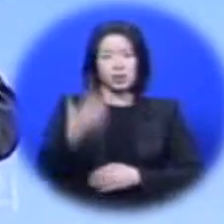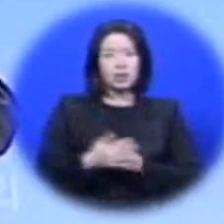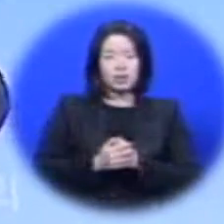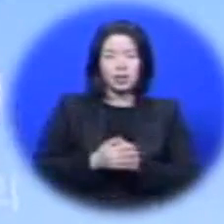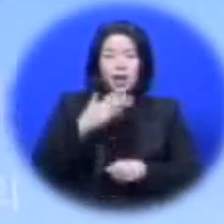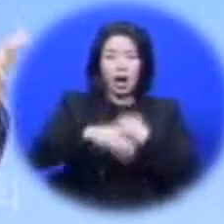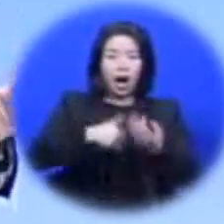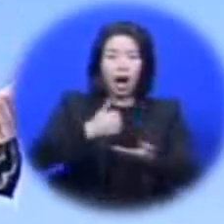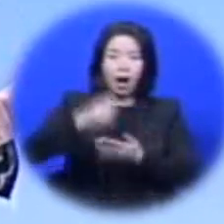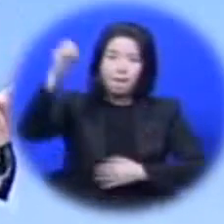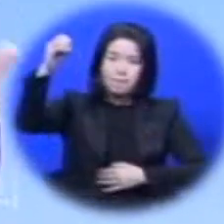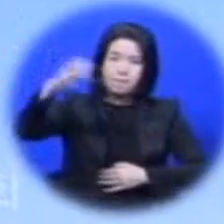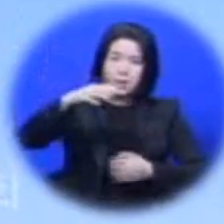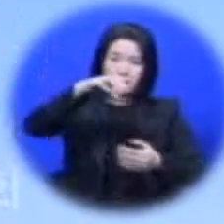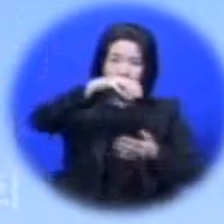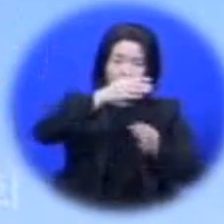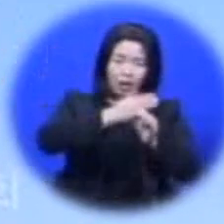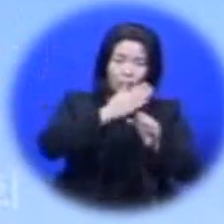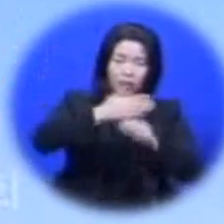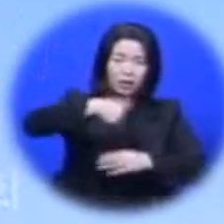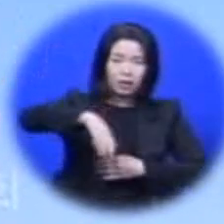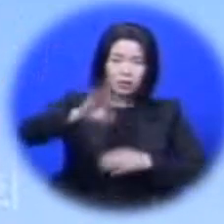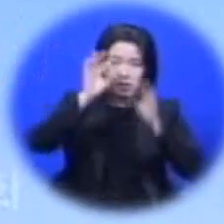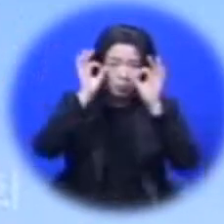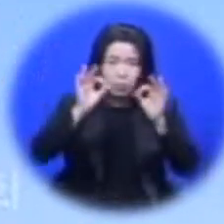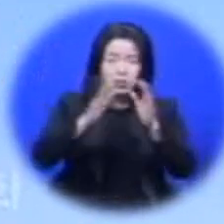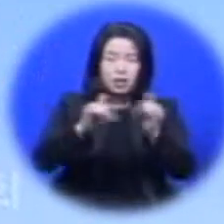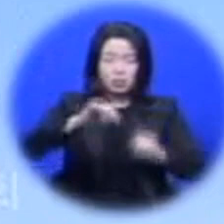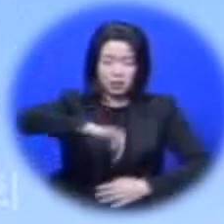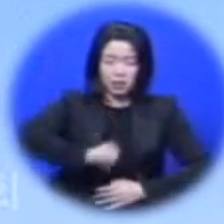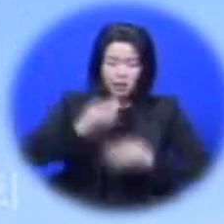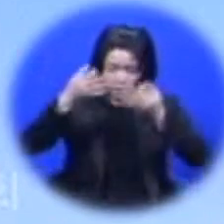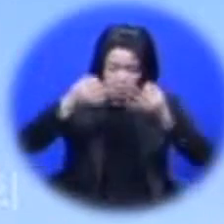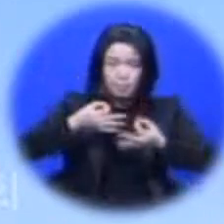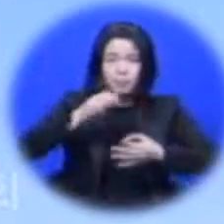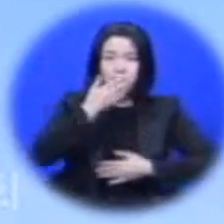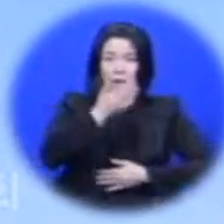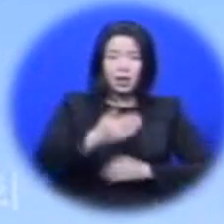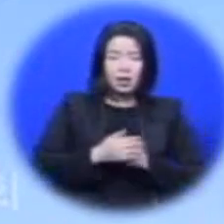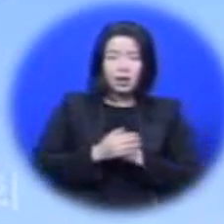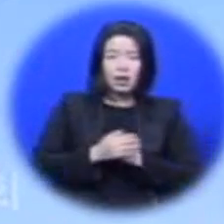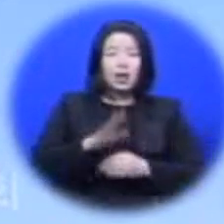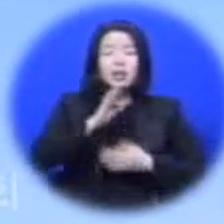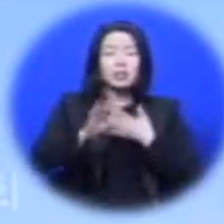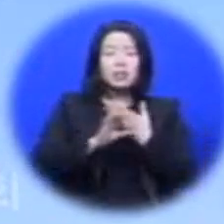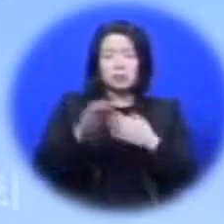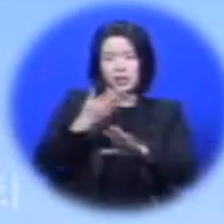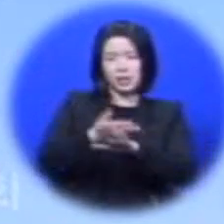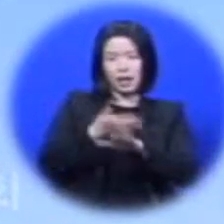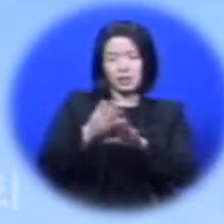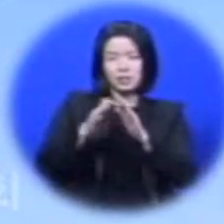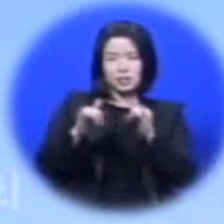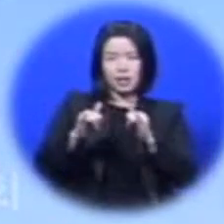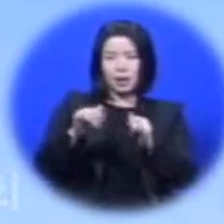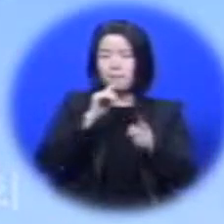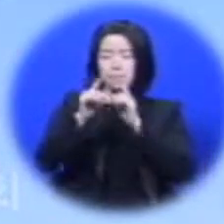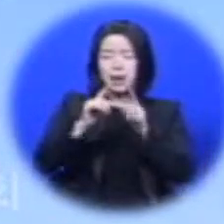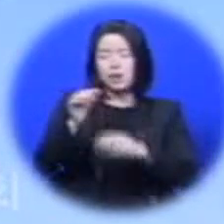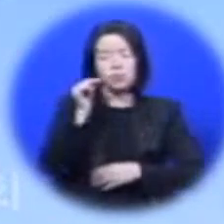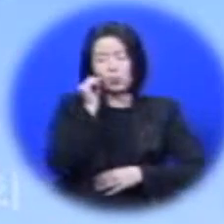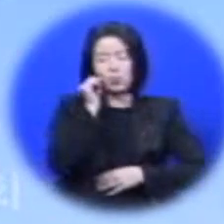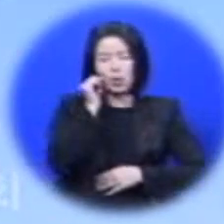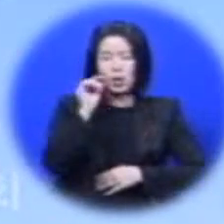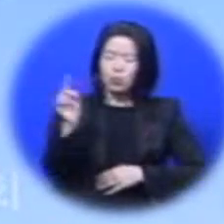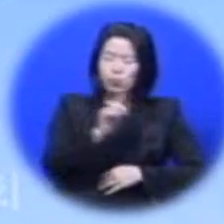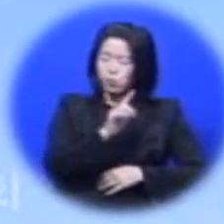하나님의 빛 가운데 나가선 사람은 자기 자신을 봅니다. 그러면 남의 말을 못합니다.